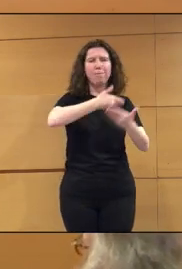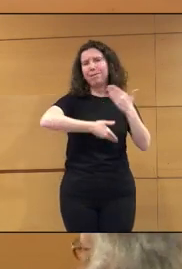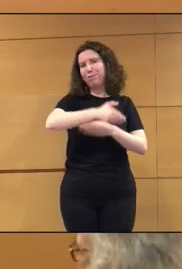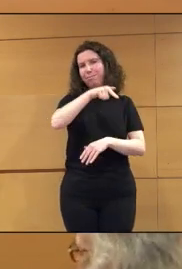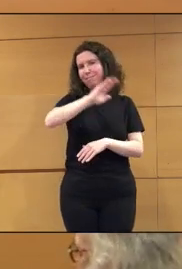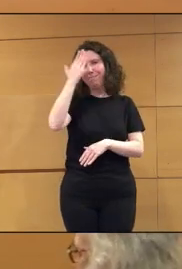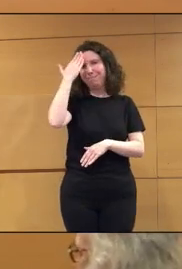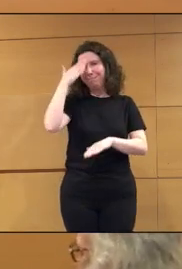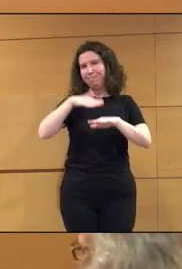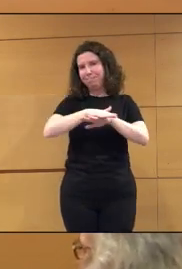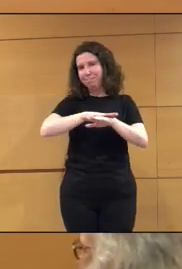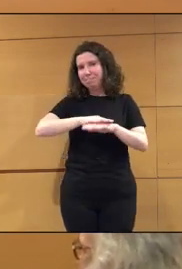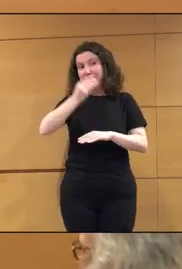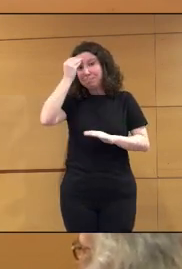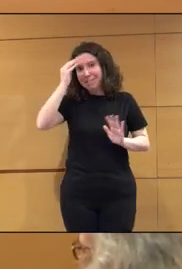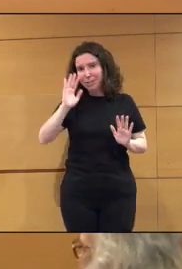molt important, jo crec.